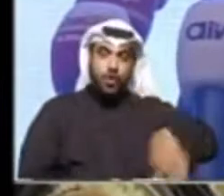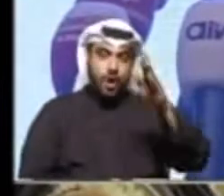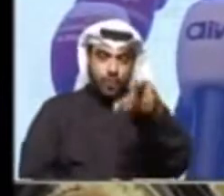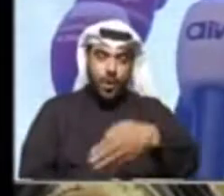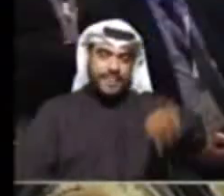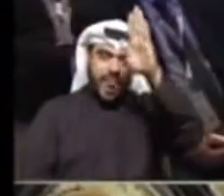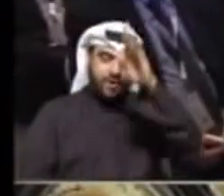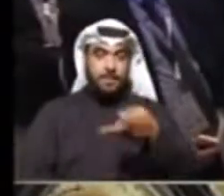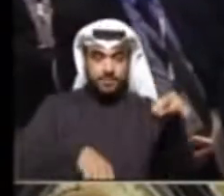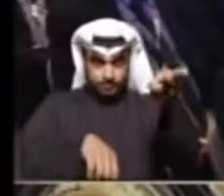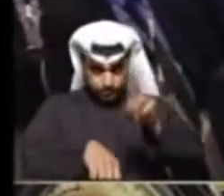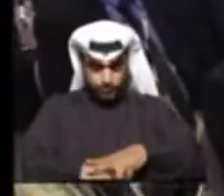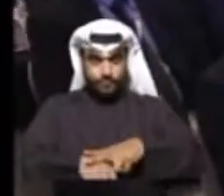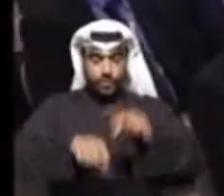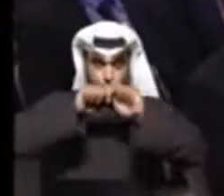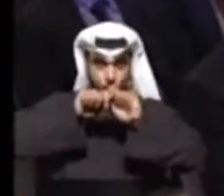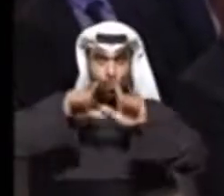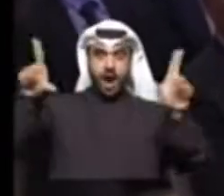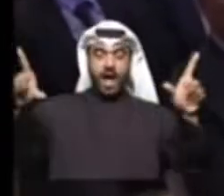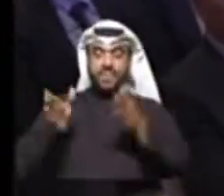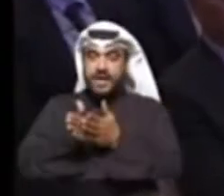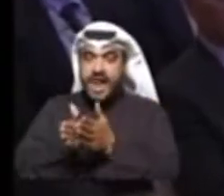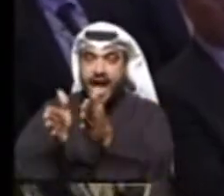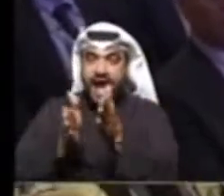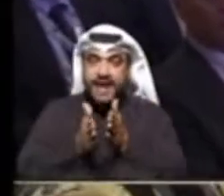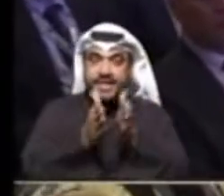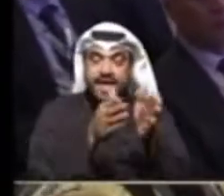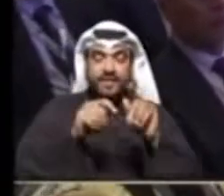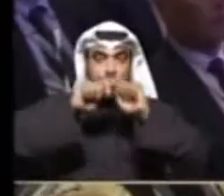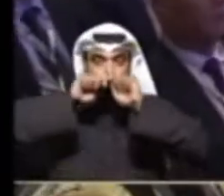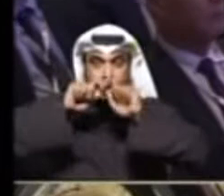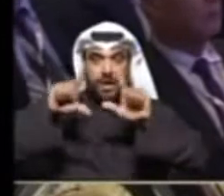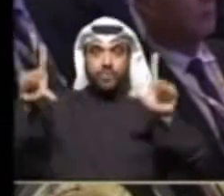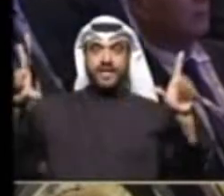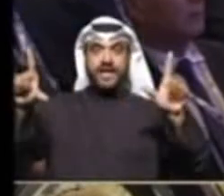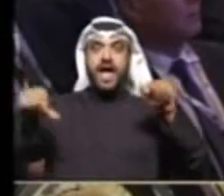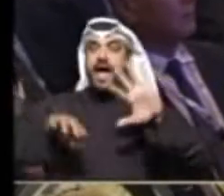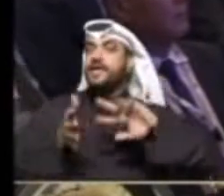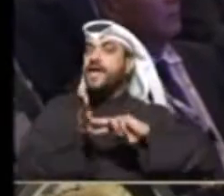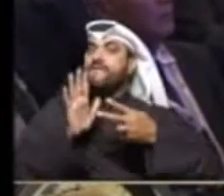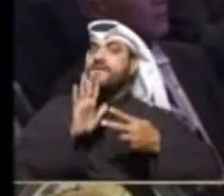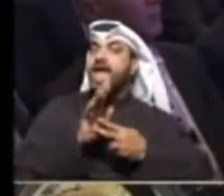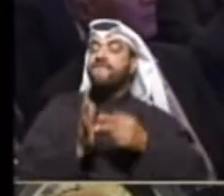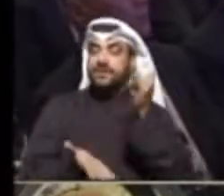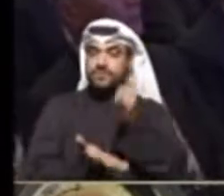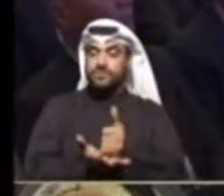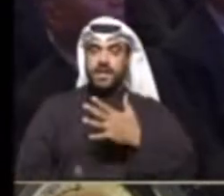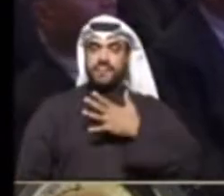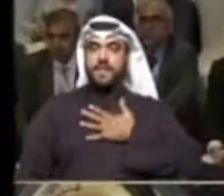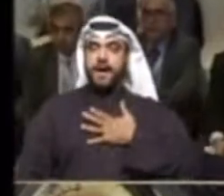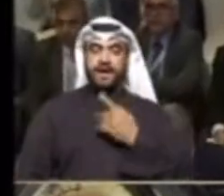ذلك وبعرض أشكال التمويل وتوضيح طبيعة الضمانات غير